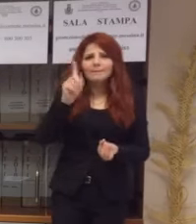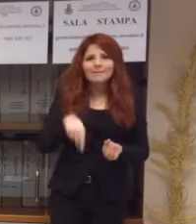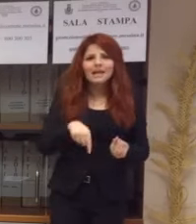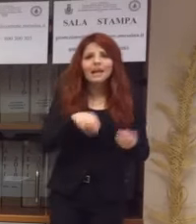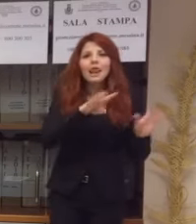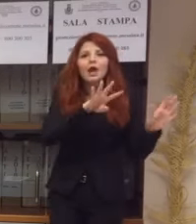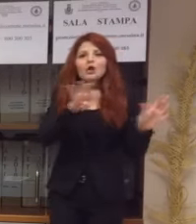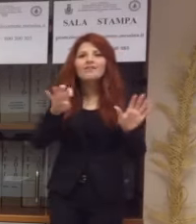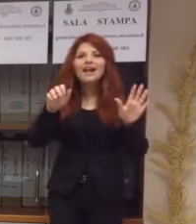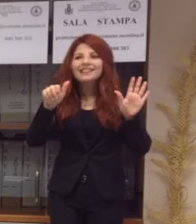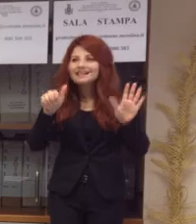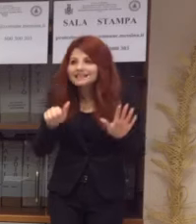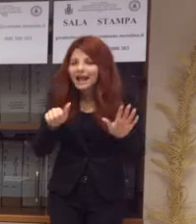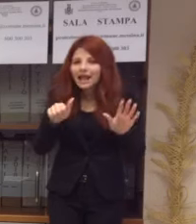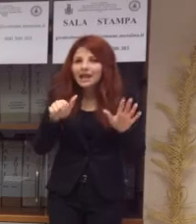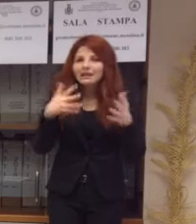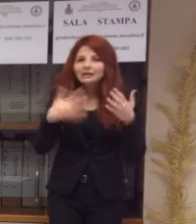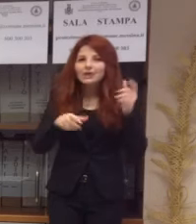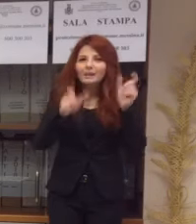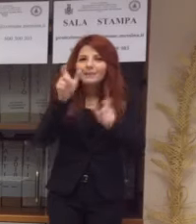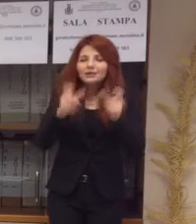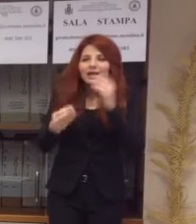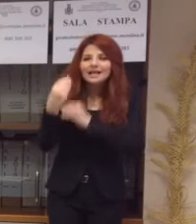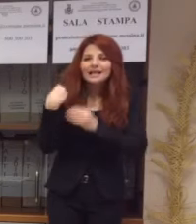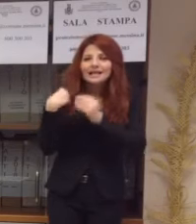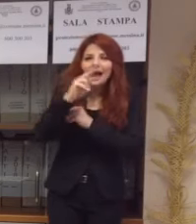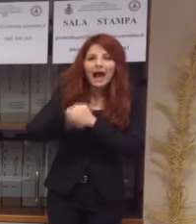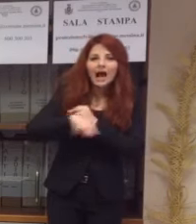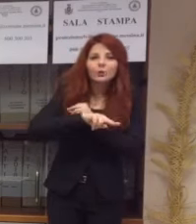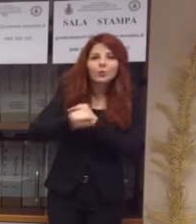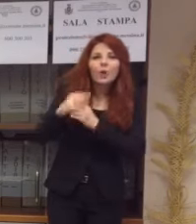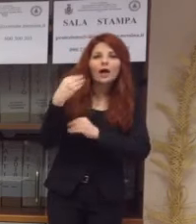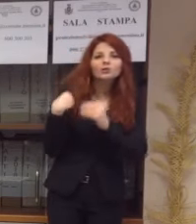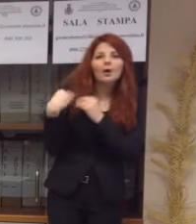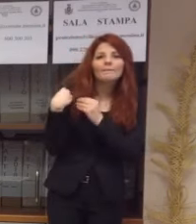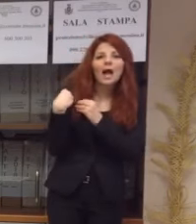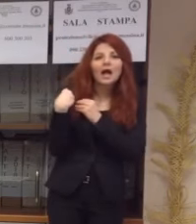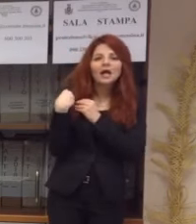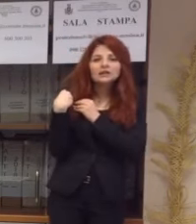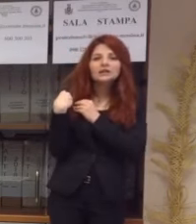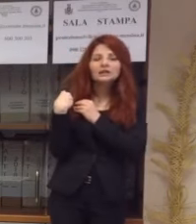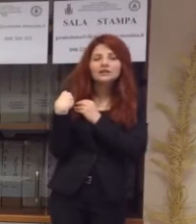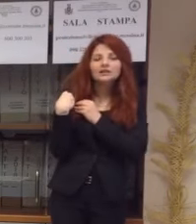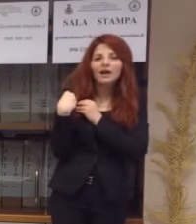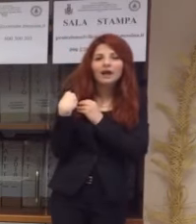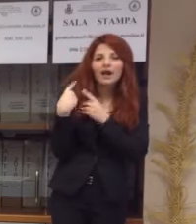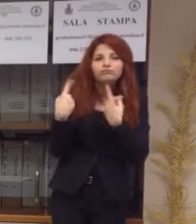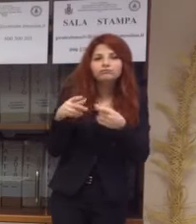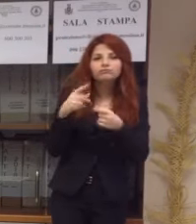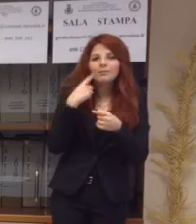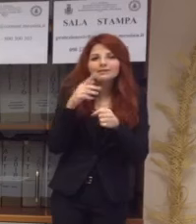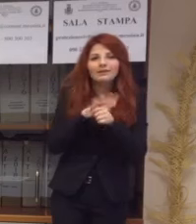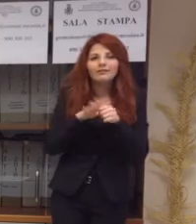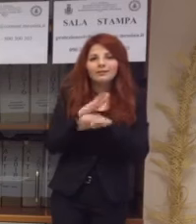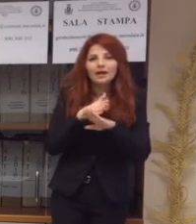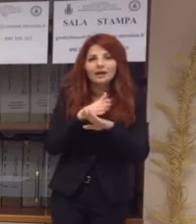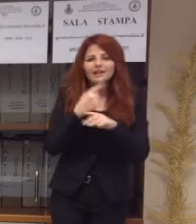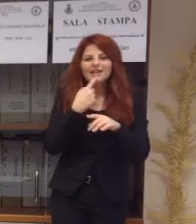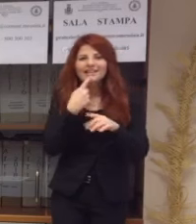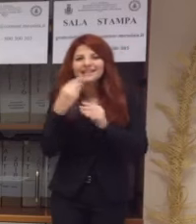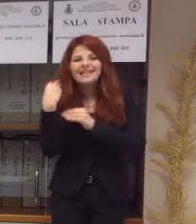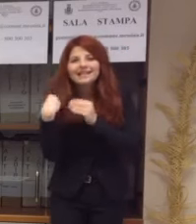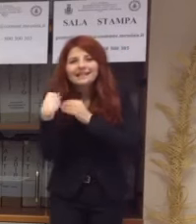1096. 1096. E allora, chi è che ha fatto la richiesta d'annullamento, io lo ringrazio.